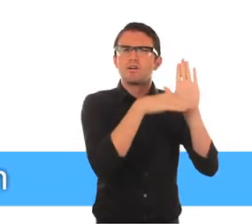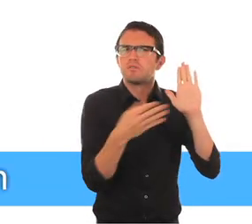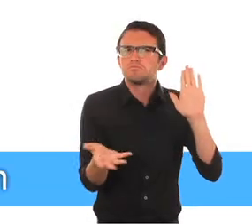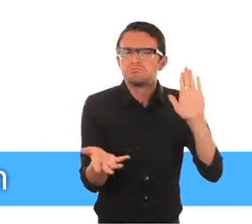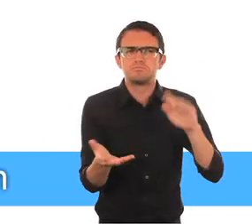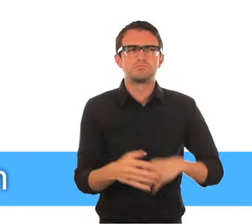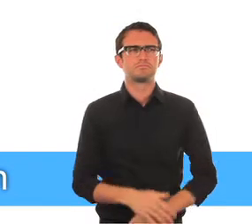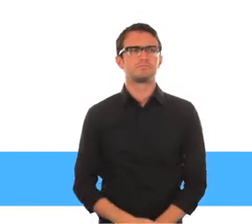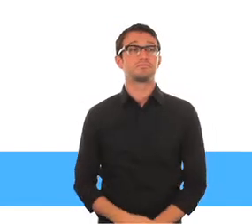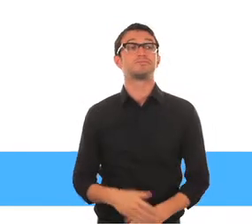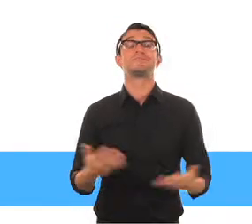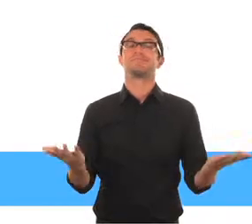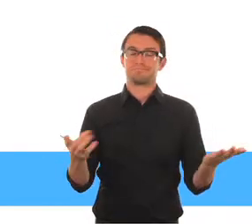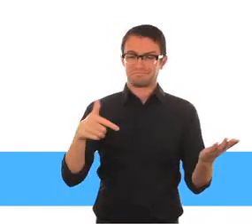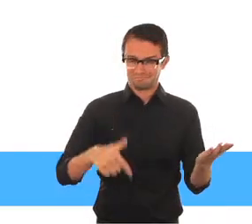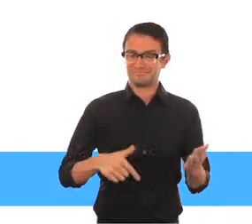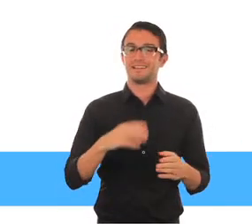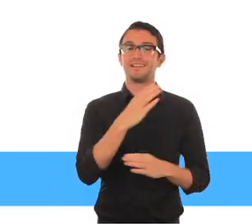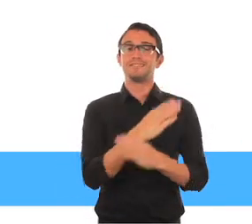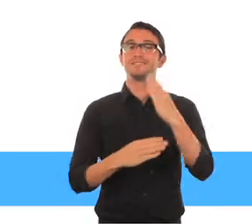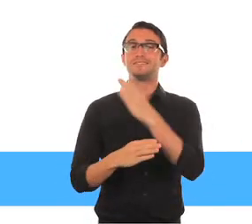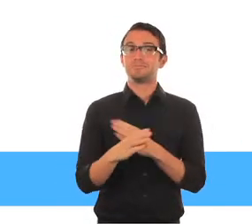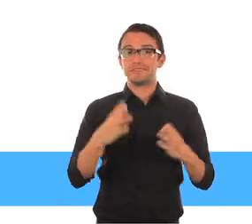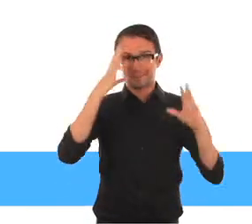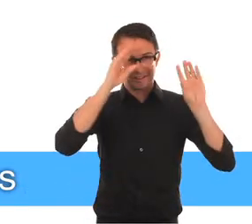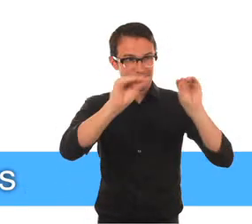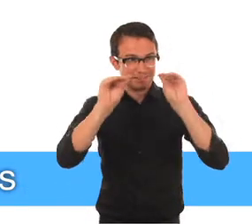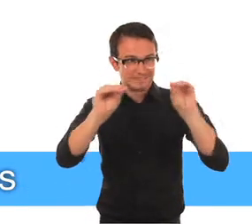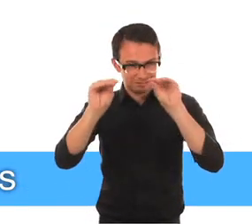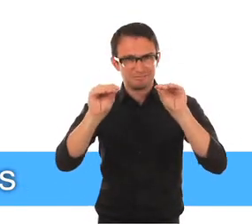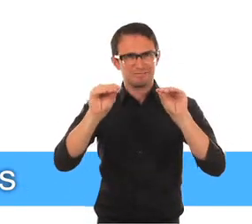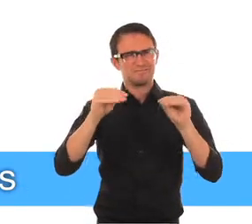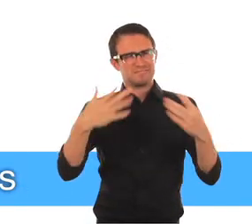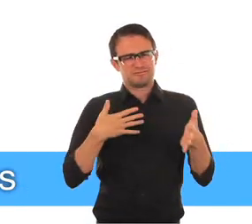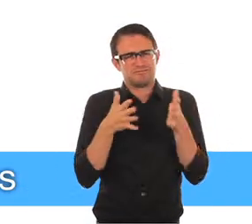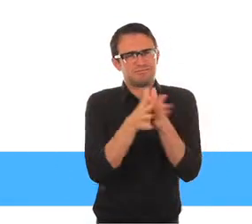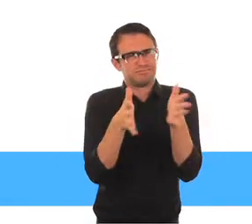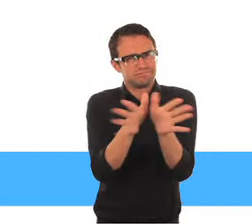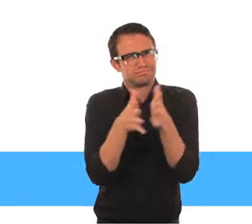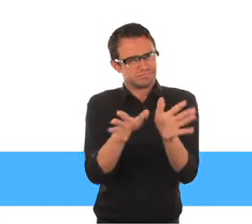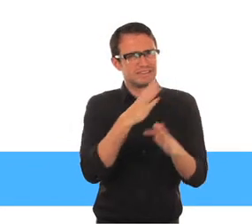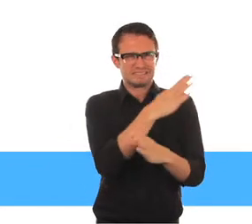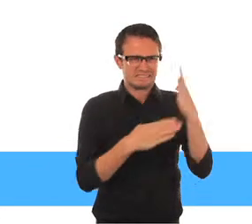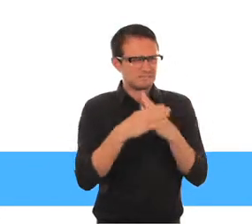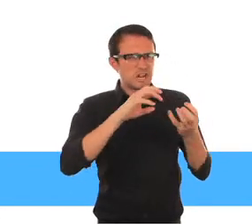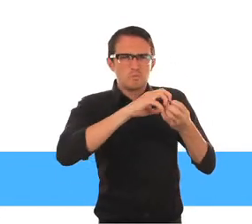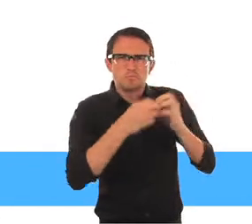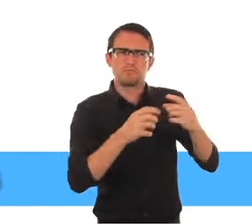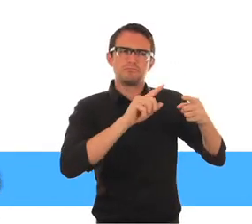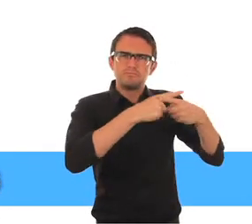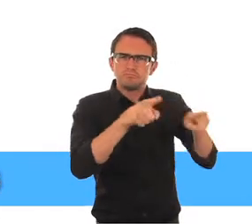Bienvenue au second module d'orientation sur le handicap. Maintenant que nous comprenons la dynamique autour du handicap, nous allons nous concentrer sur ce que